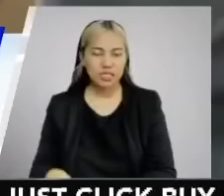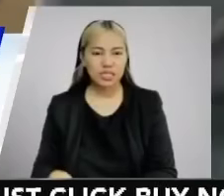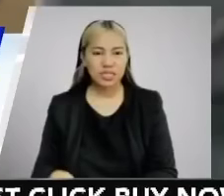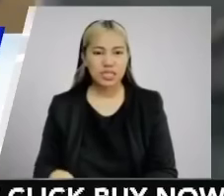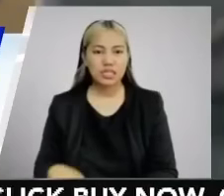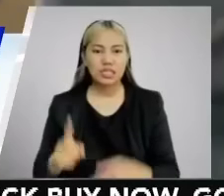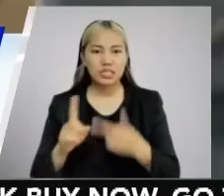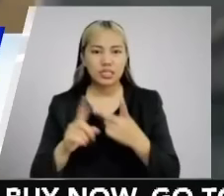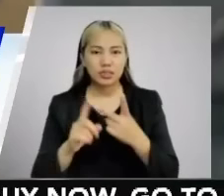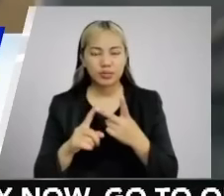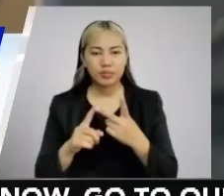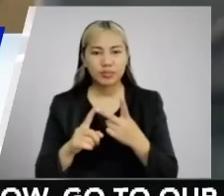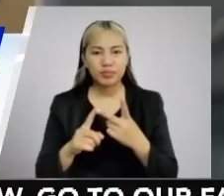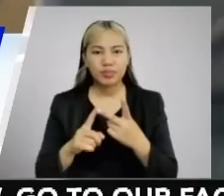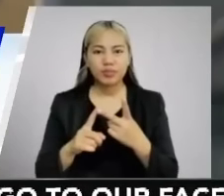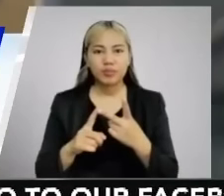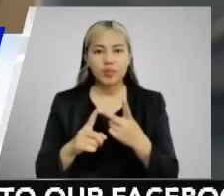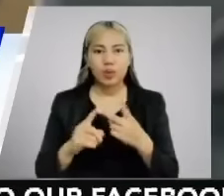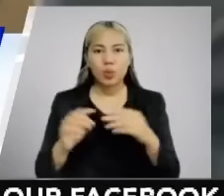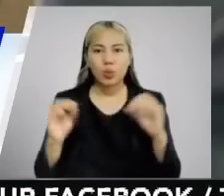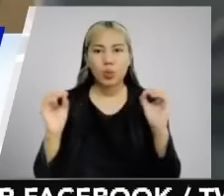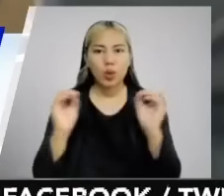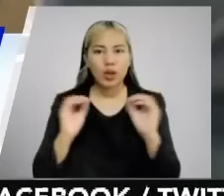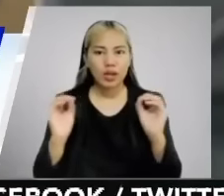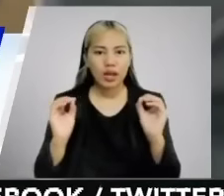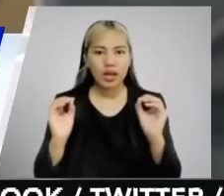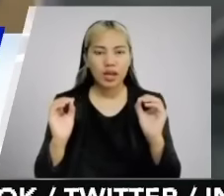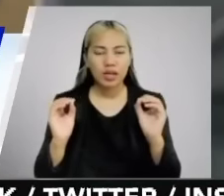wala naman po silang ikinatatakot